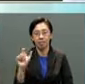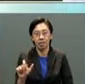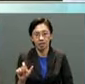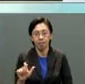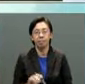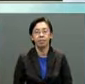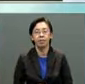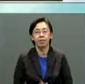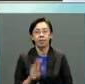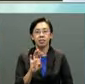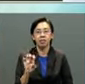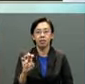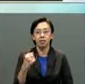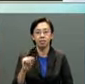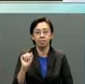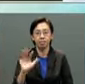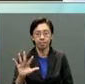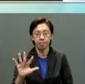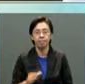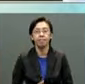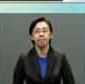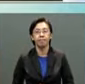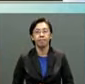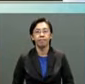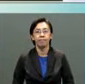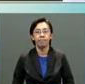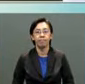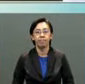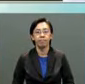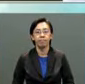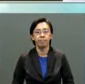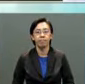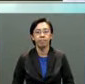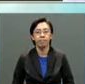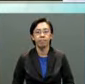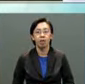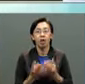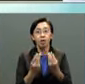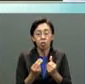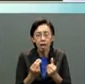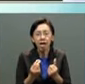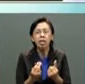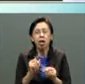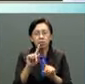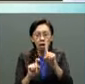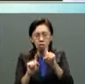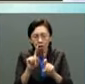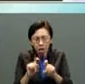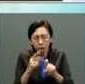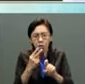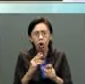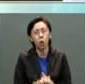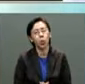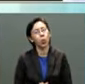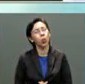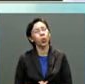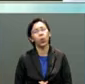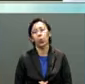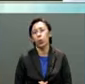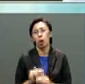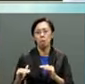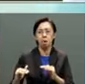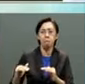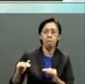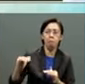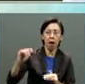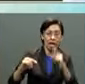ก็คือ415รายซึ่งตัวเลขต่างๆเหล่านี้เนี่ยฮะวันเดียวก็ชนะแซงไทยไปหลายเ